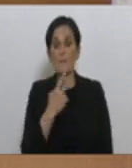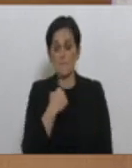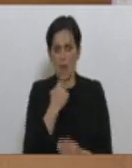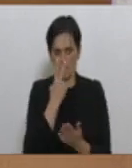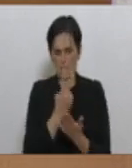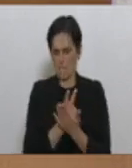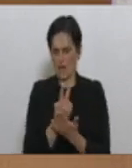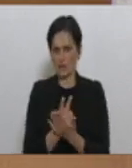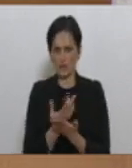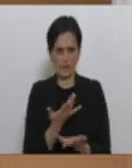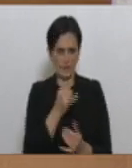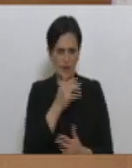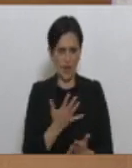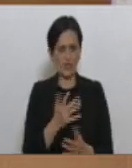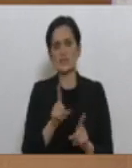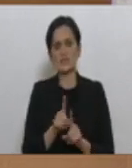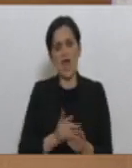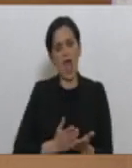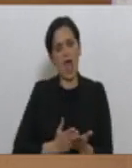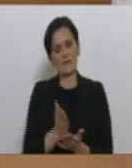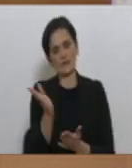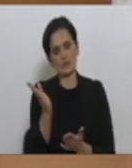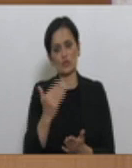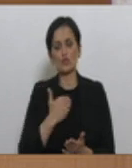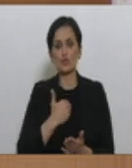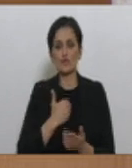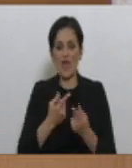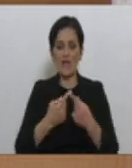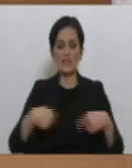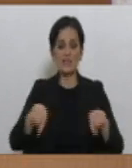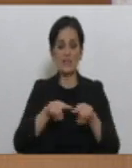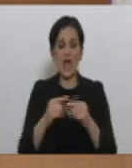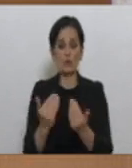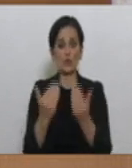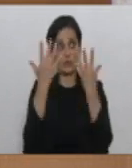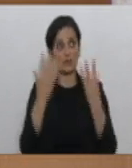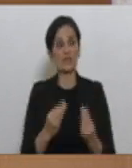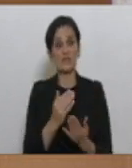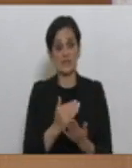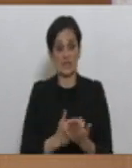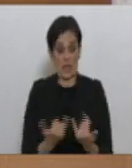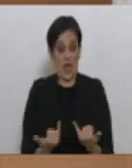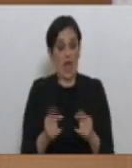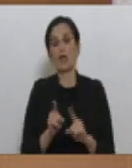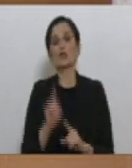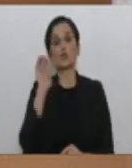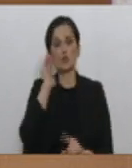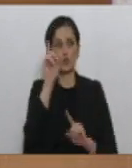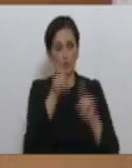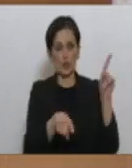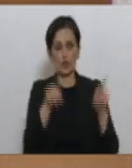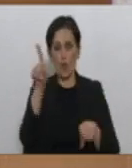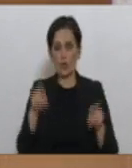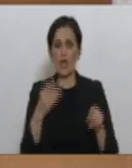Mechveneba rom ise avtstit chveni sazogadoebis dghis tsesriks, ai akhlats rom usmen zogiert